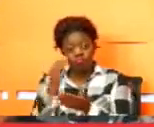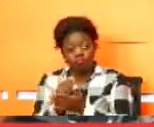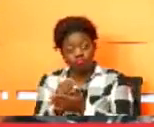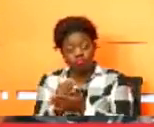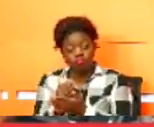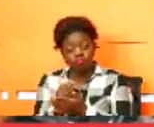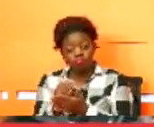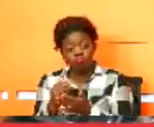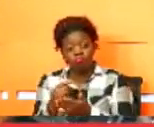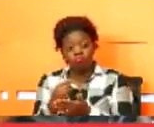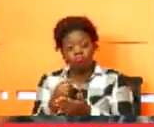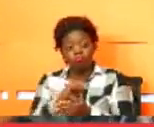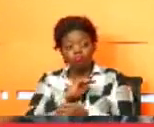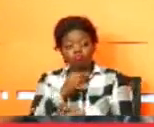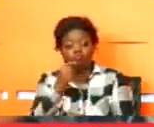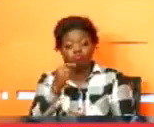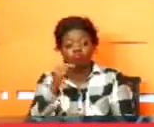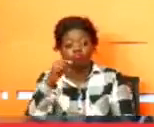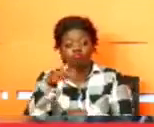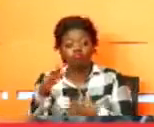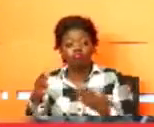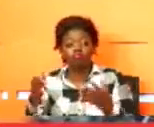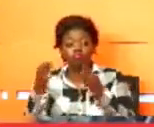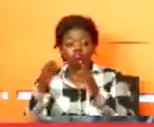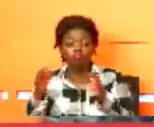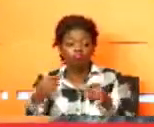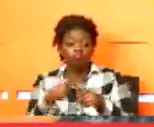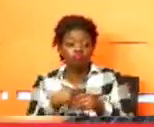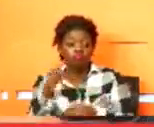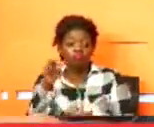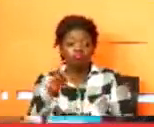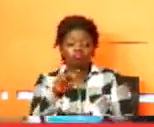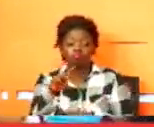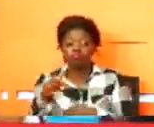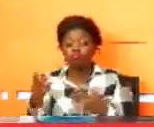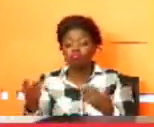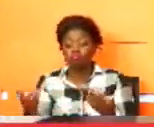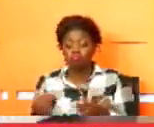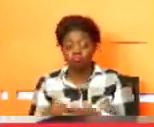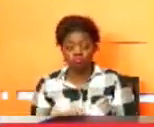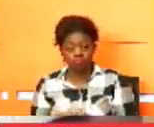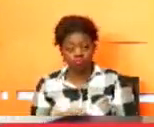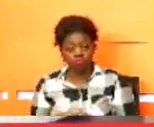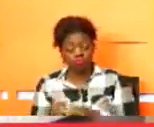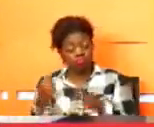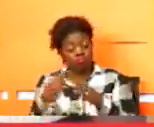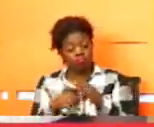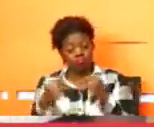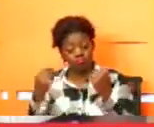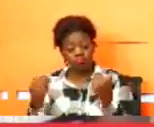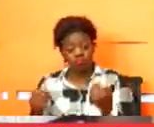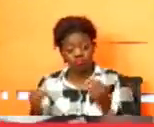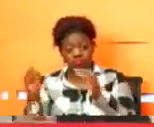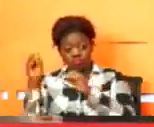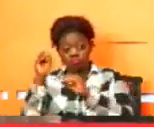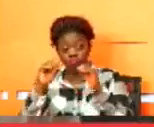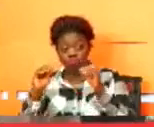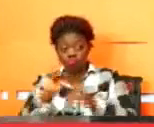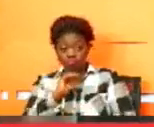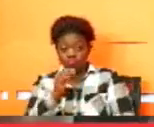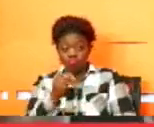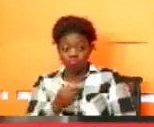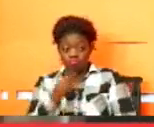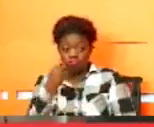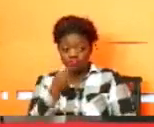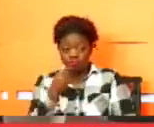uwo wale mukazi wa bobwerere za batambula mumpata mulinda ah gaindi michira kino bali kumigo gwa mchana ya